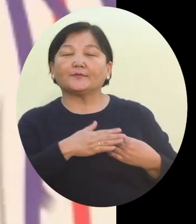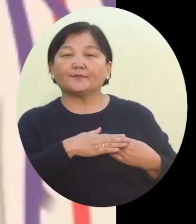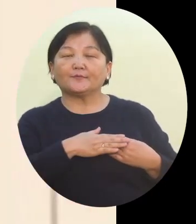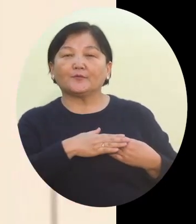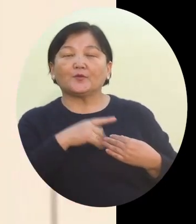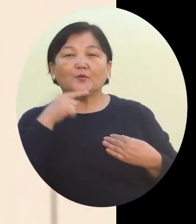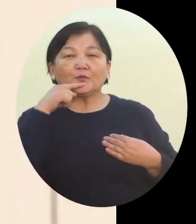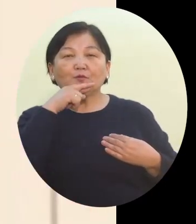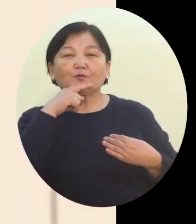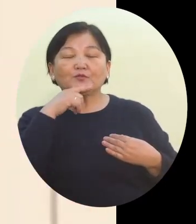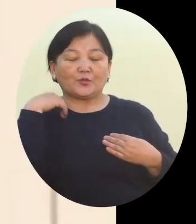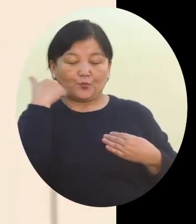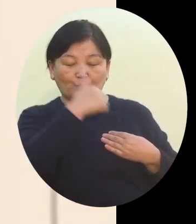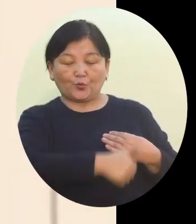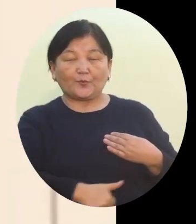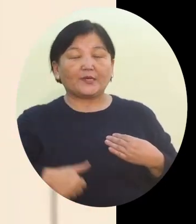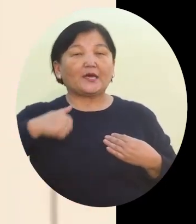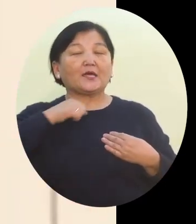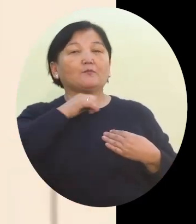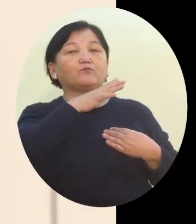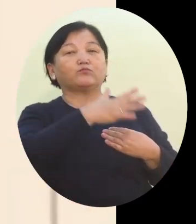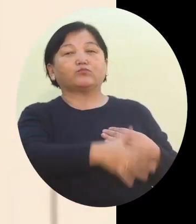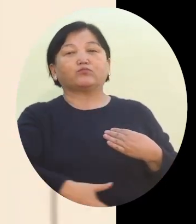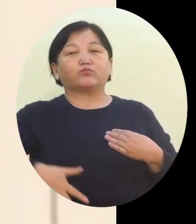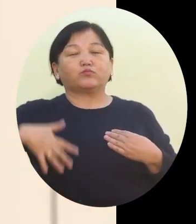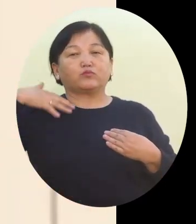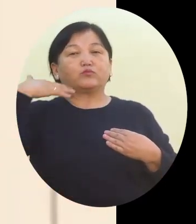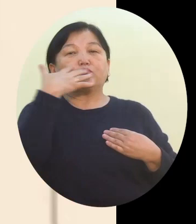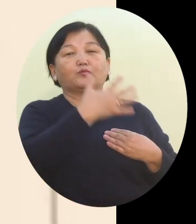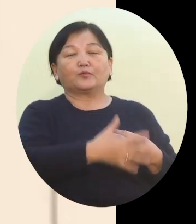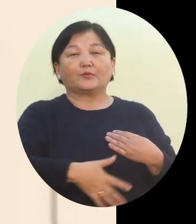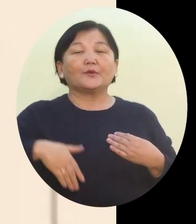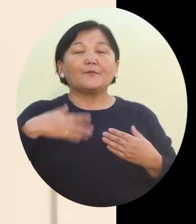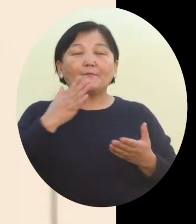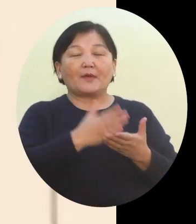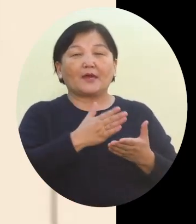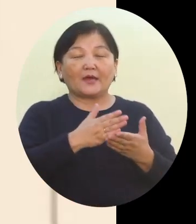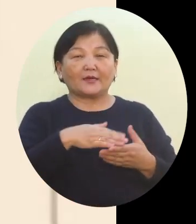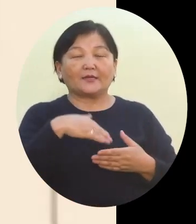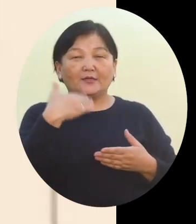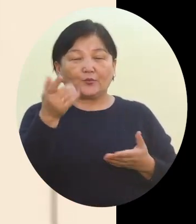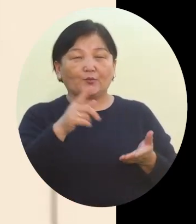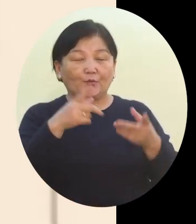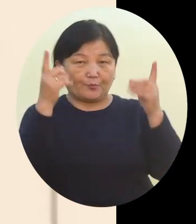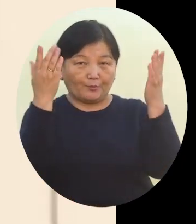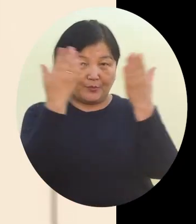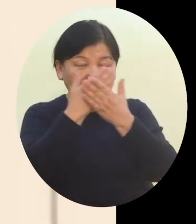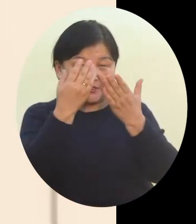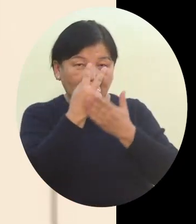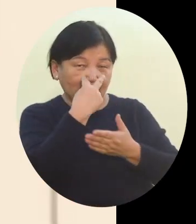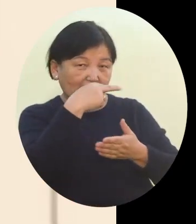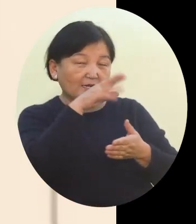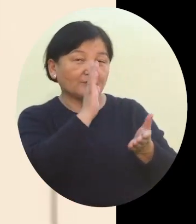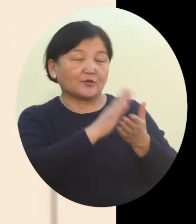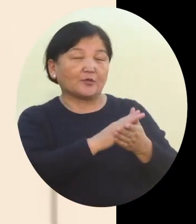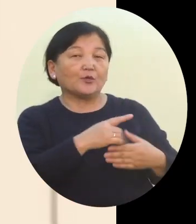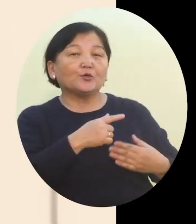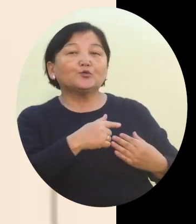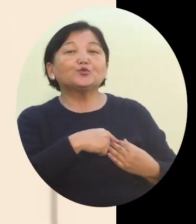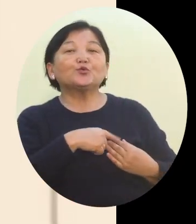маань цусыг бүх биеэр тараадаг болохыг энэ бичлэгээс харж болно. За зүрх цусыг шахан гаргах үед